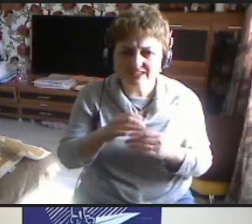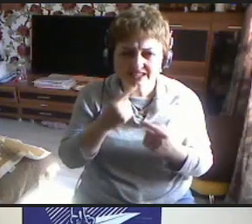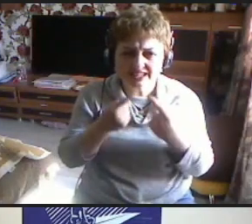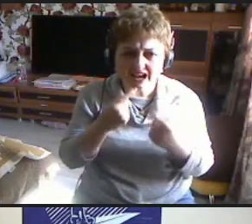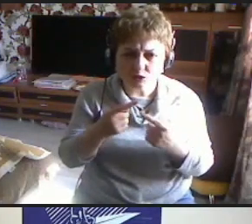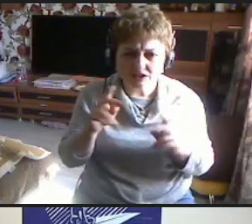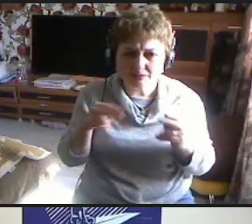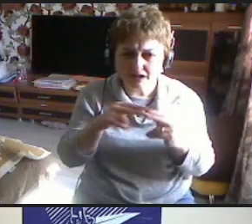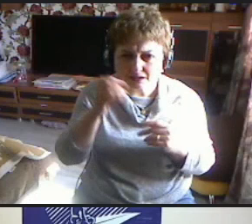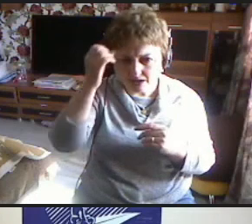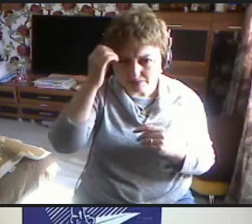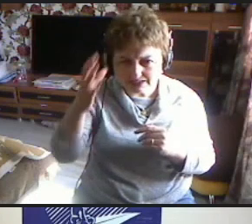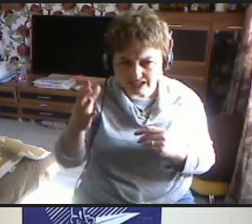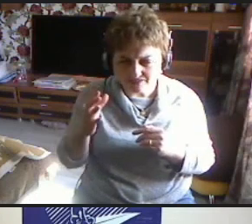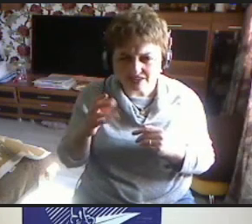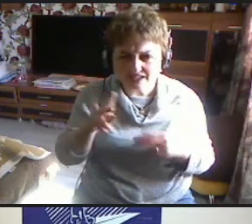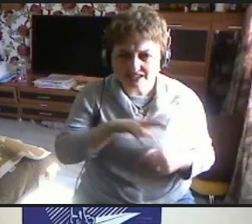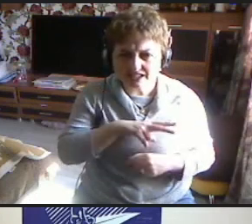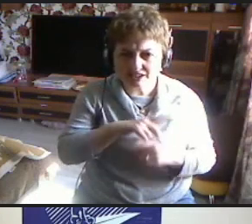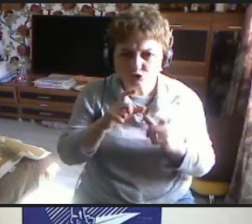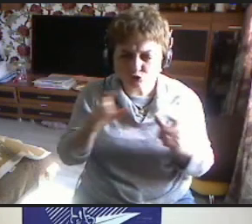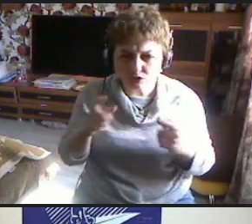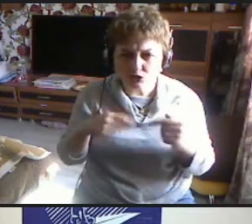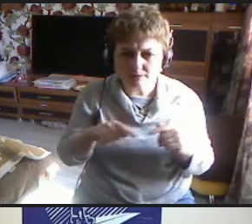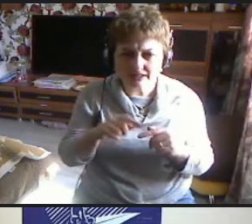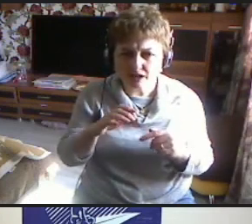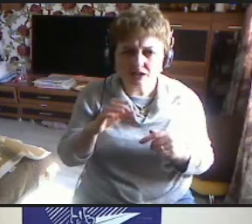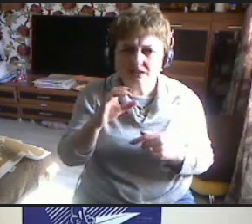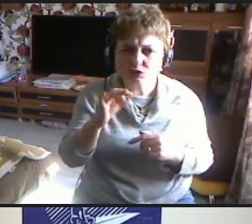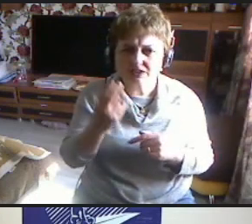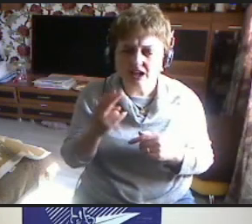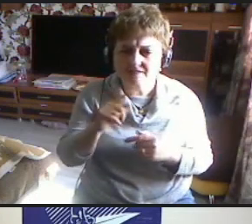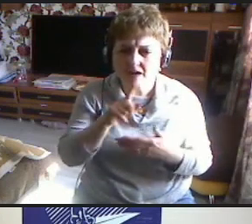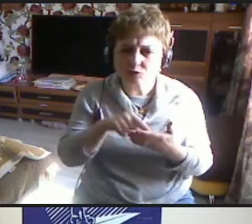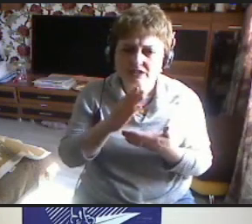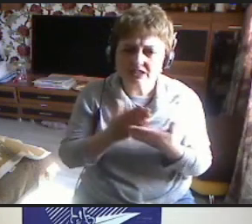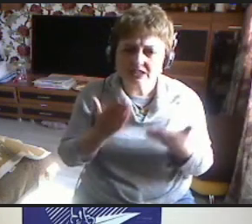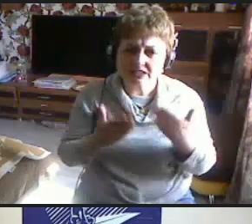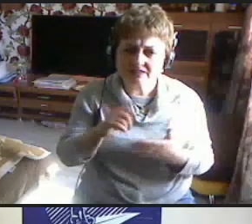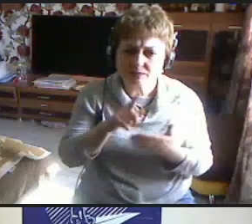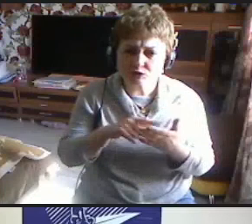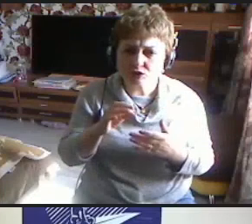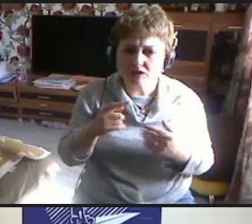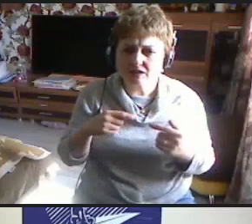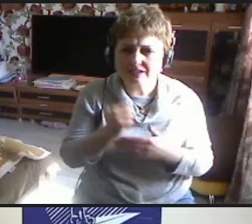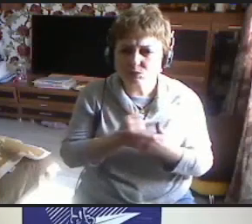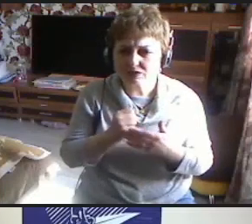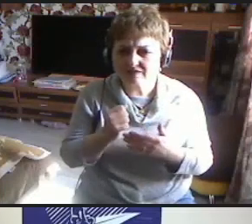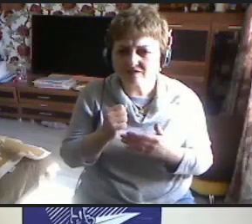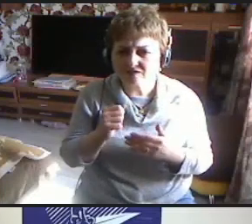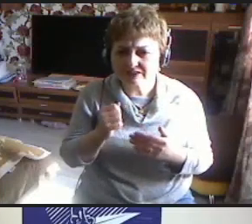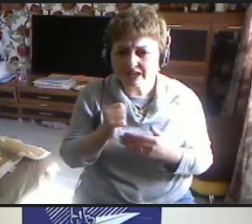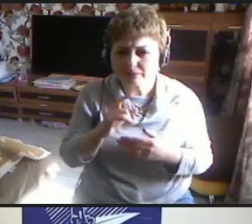образования, директором школы, комитетом по социальным вопросам, если запрос о формировании ресурсного класса инициировал